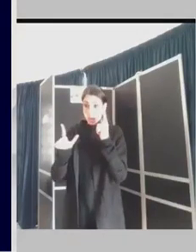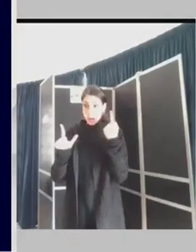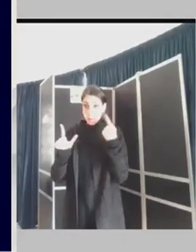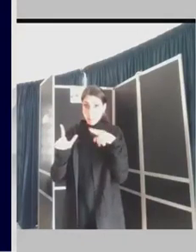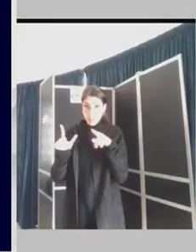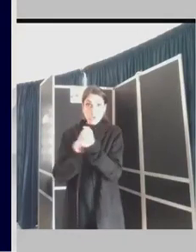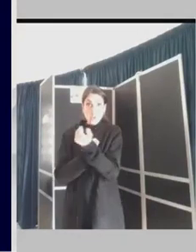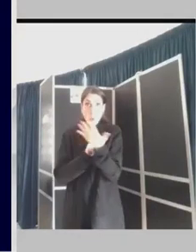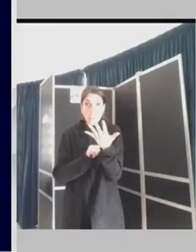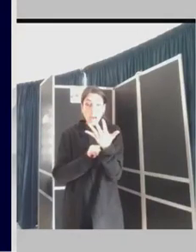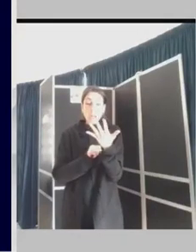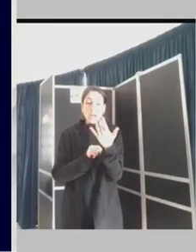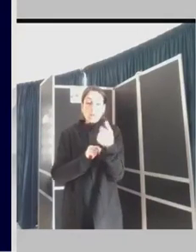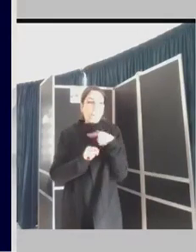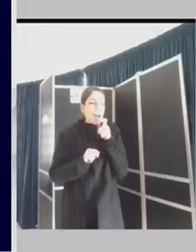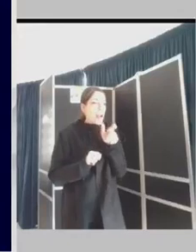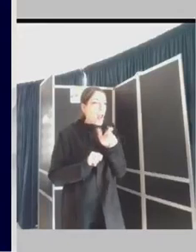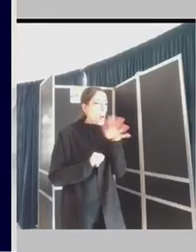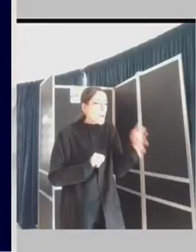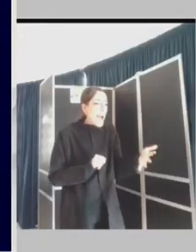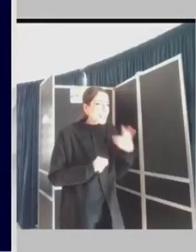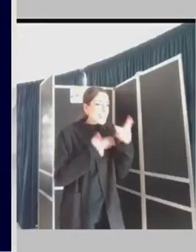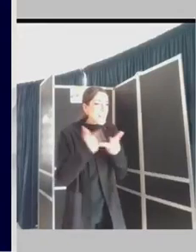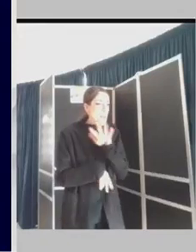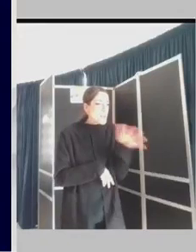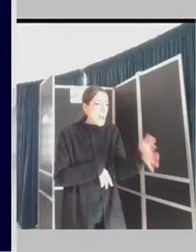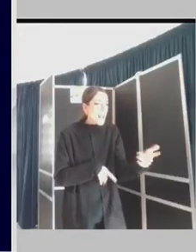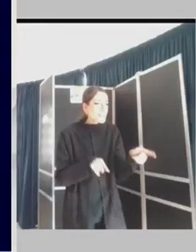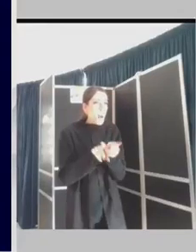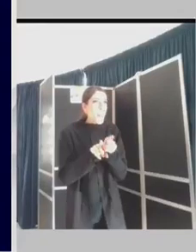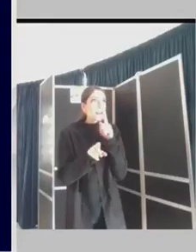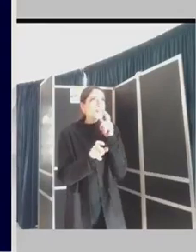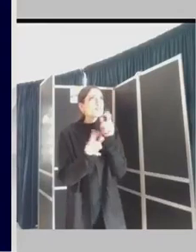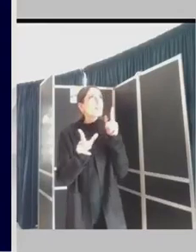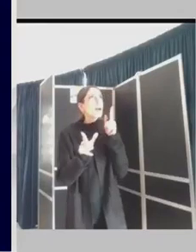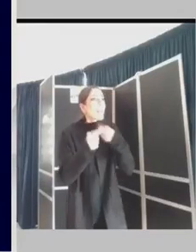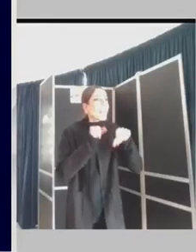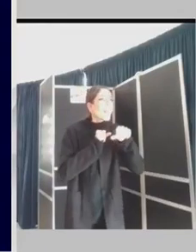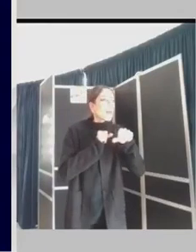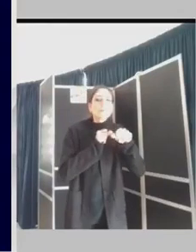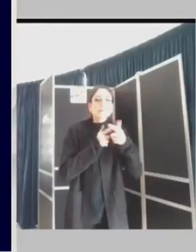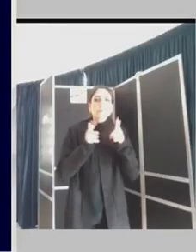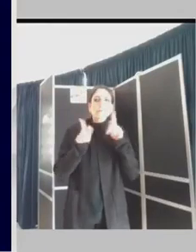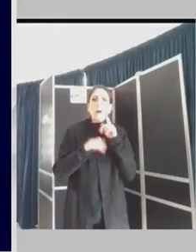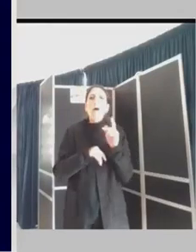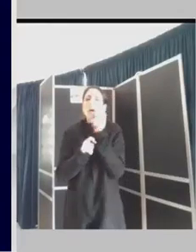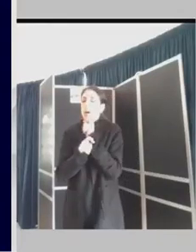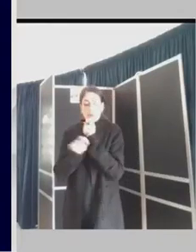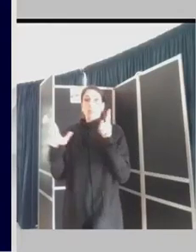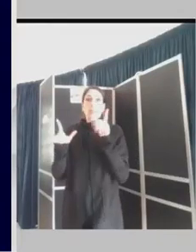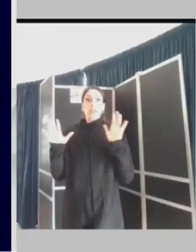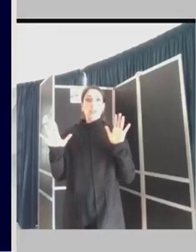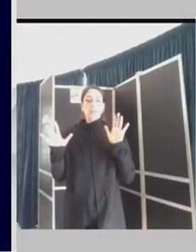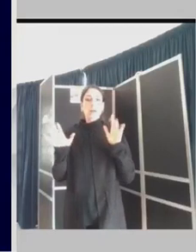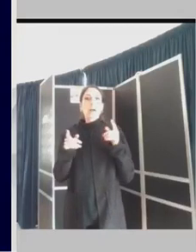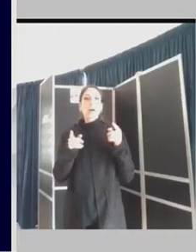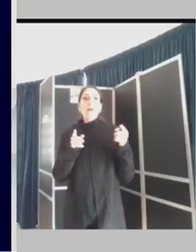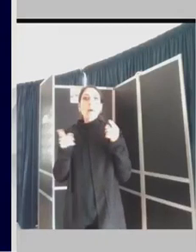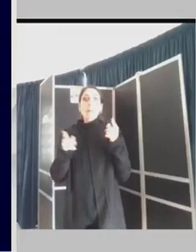rispetto alla quantità di vite che si potrebbero salvare se gli interventi